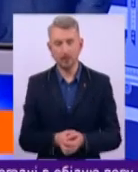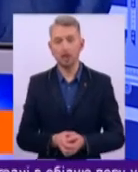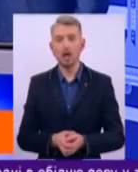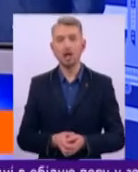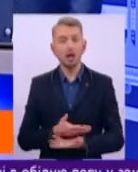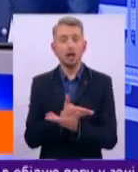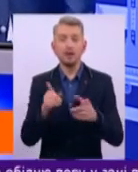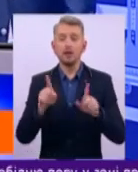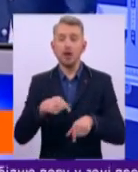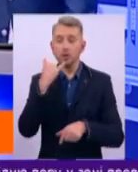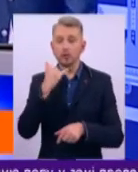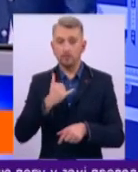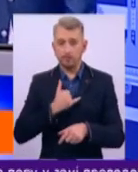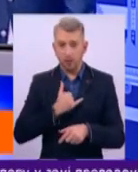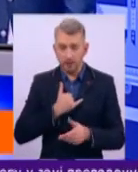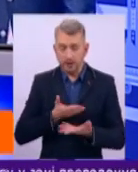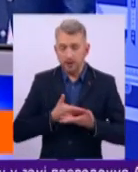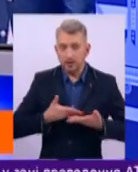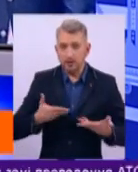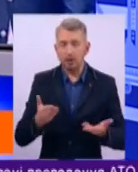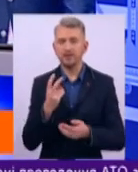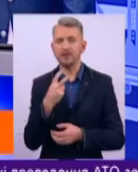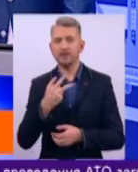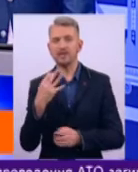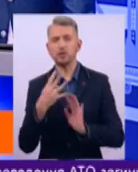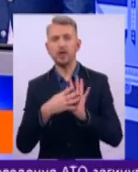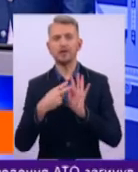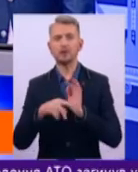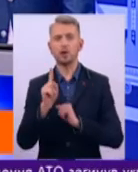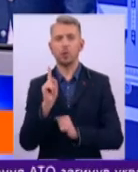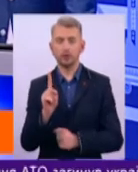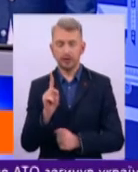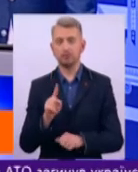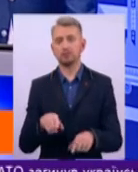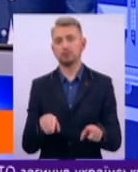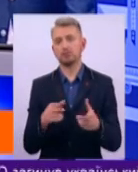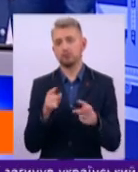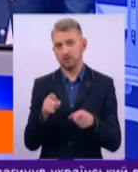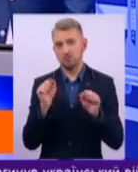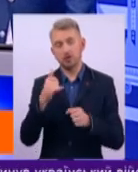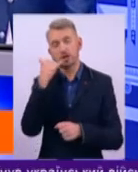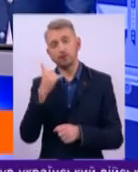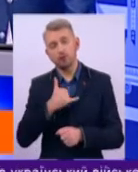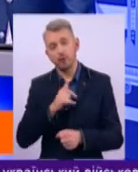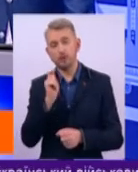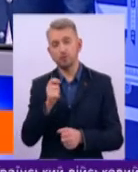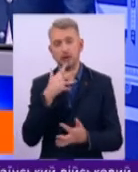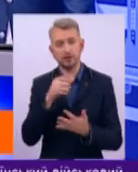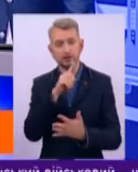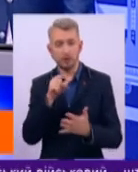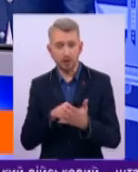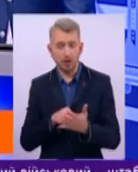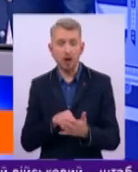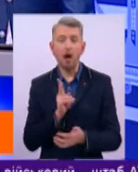глядачі, долучайтеся до нашого ефіру 223-0971. Так, ви можете зателефонувати, поставити власні запитання.